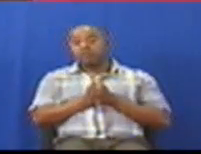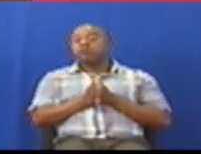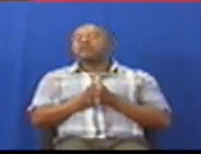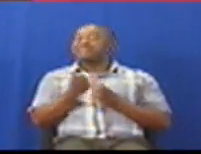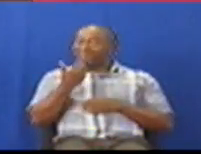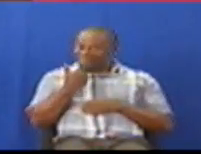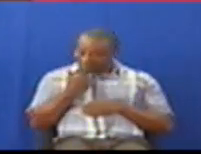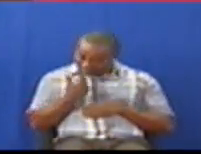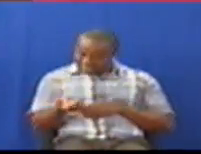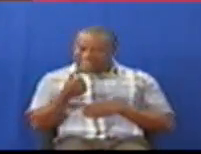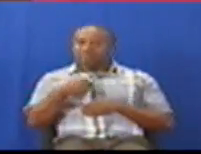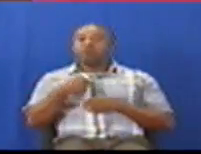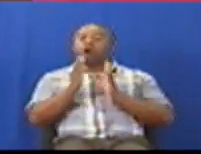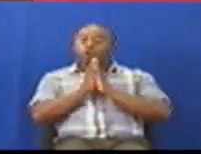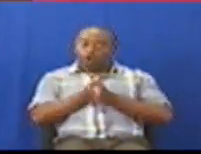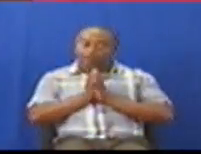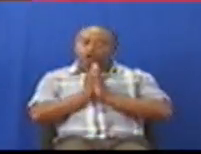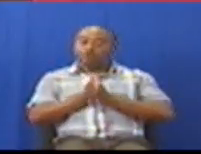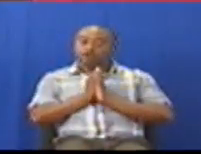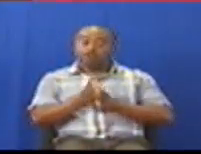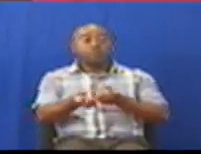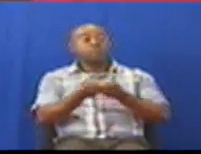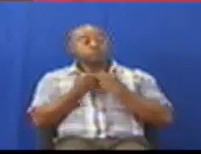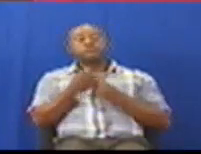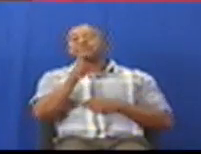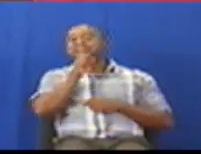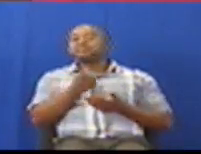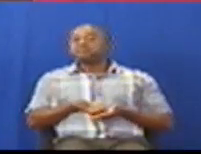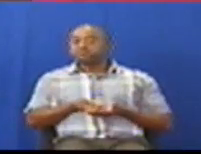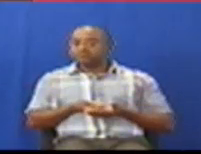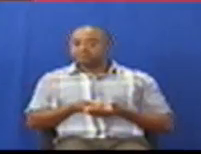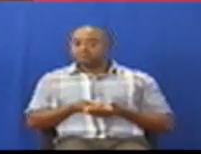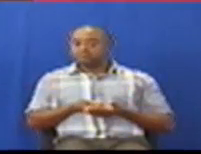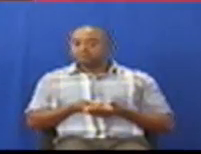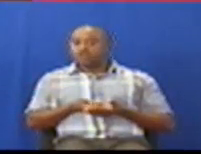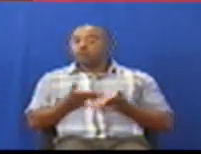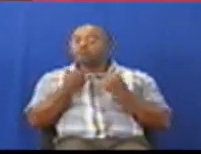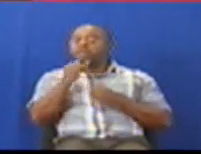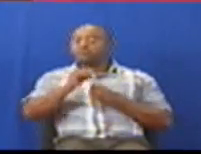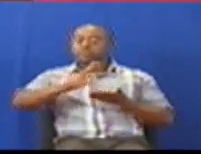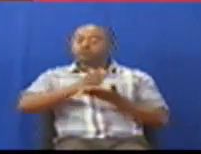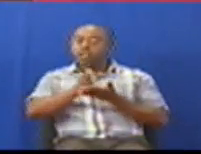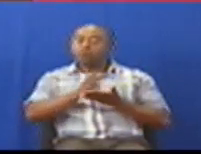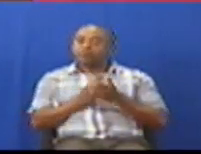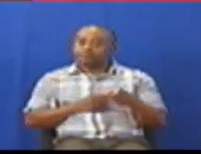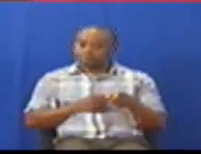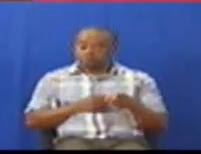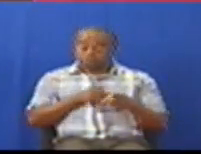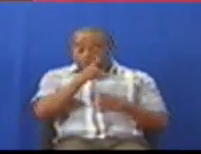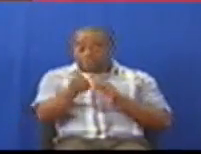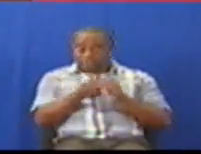sana mtuambie siri hii, mtuambie siri ya kutogawanya jimbo hili. Hilo ni la